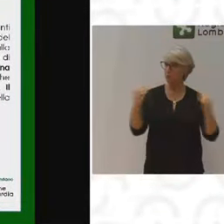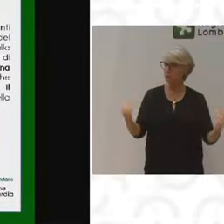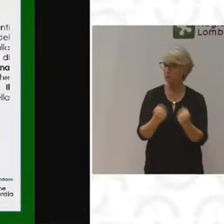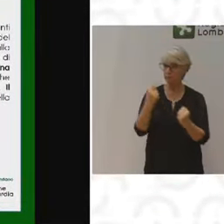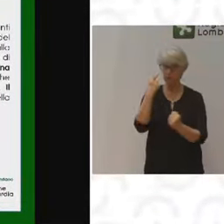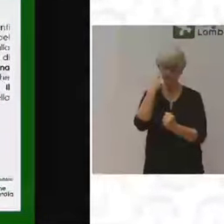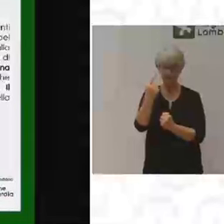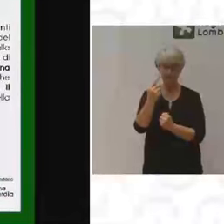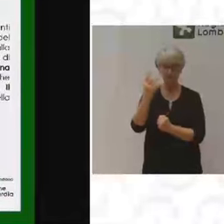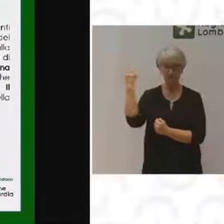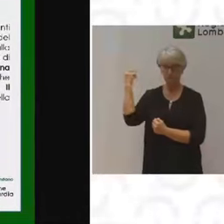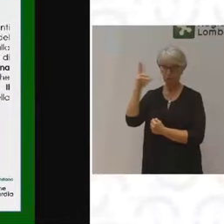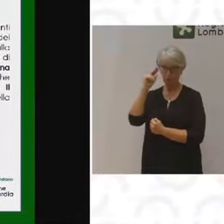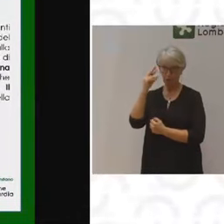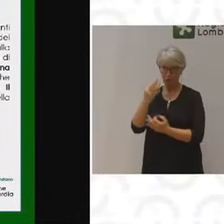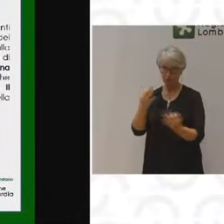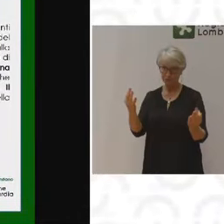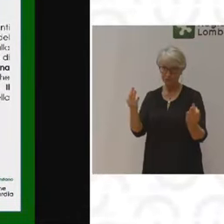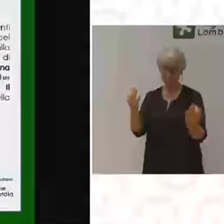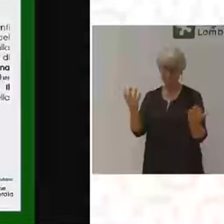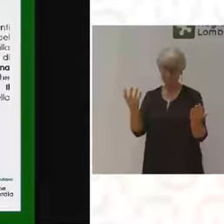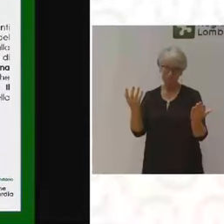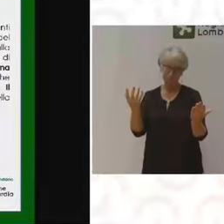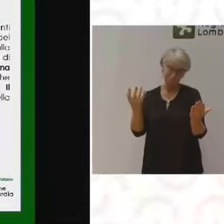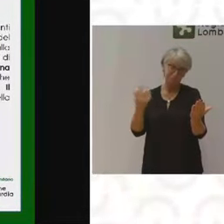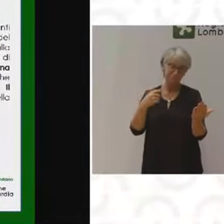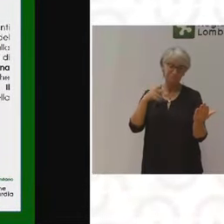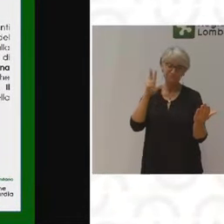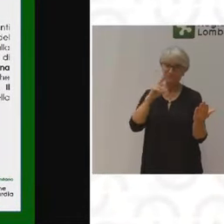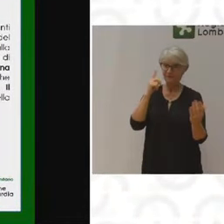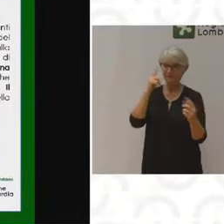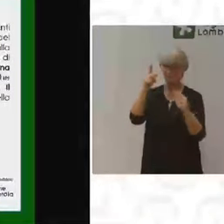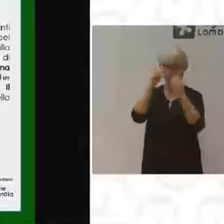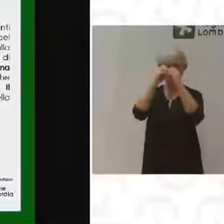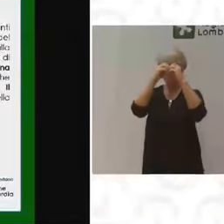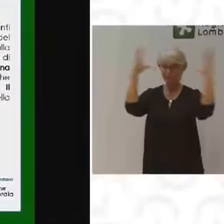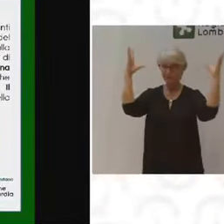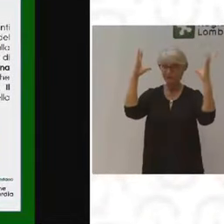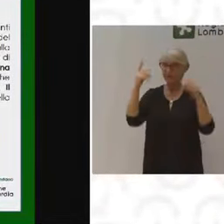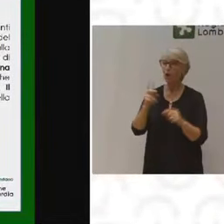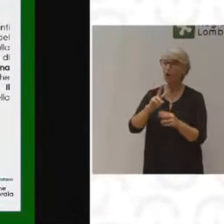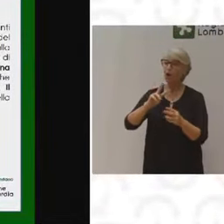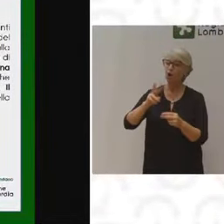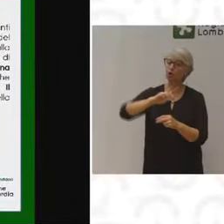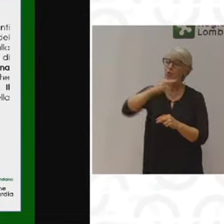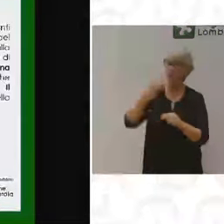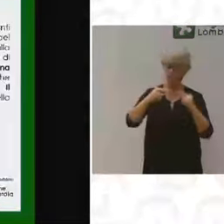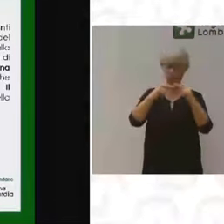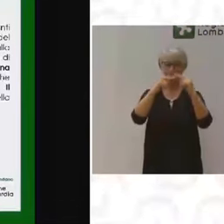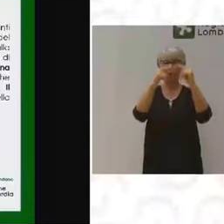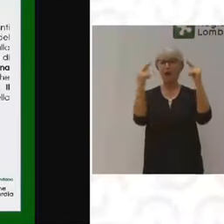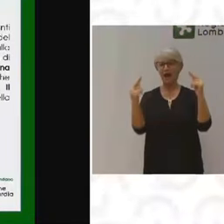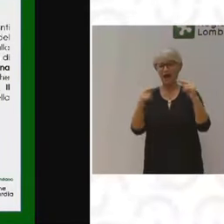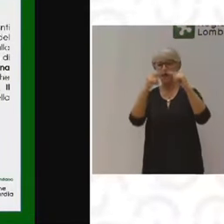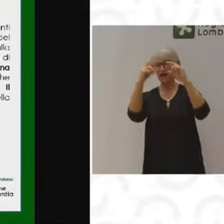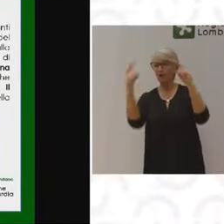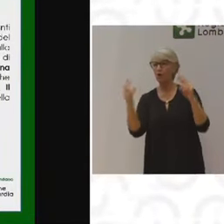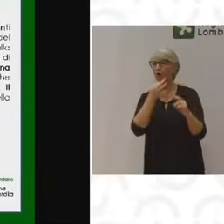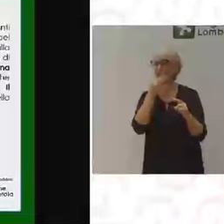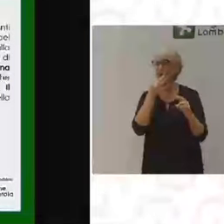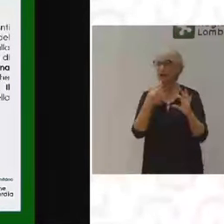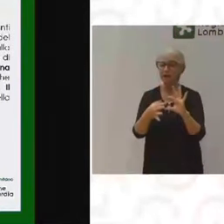se siete qui lo conoscete, spero che renda l'idea del doppio arco. C'è una solidità,